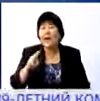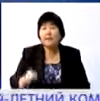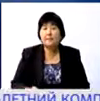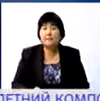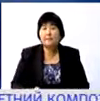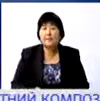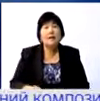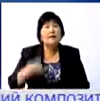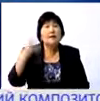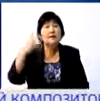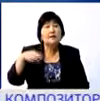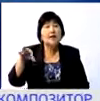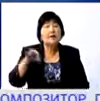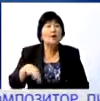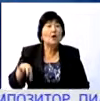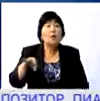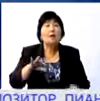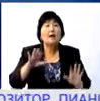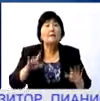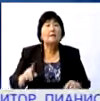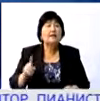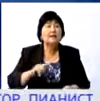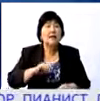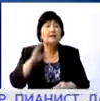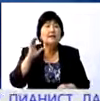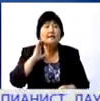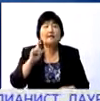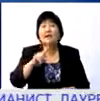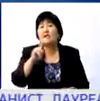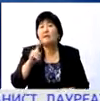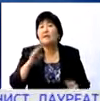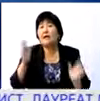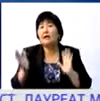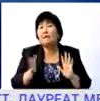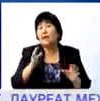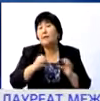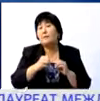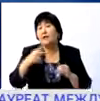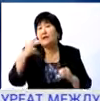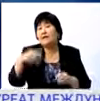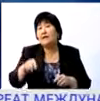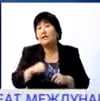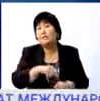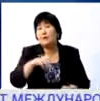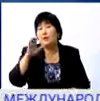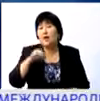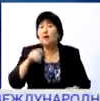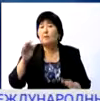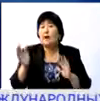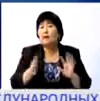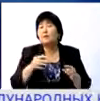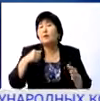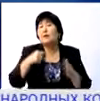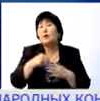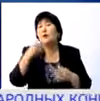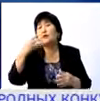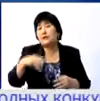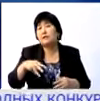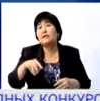30 октября в области местами ожидается северо-западный ветер 15 20 метров в секунду порывы 30 метров в секунду